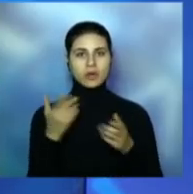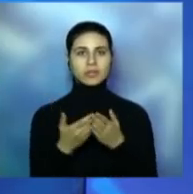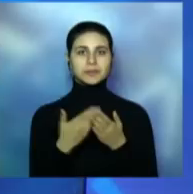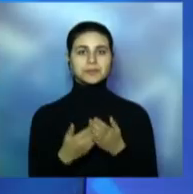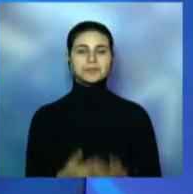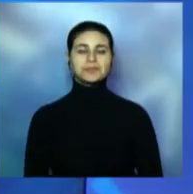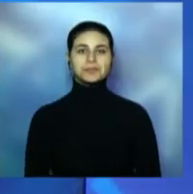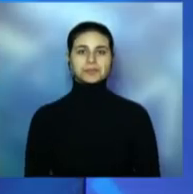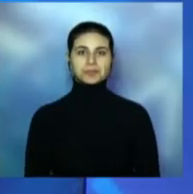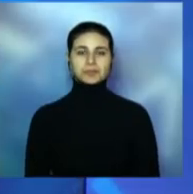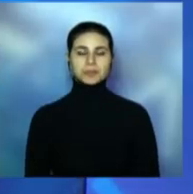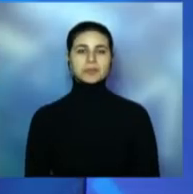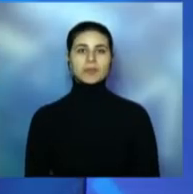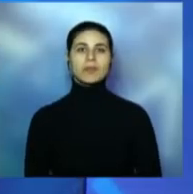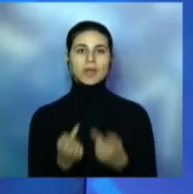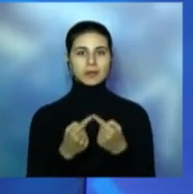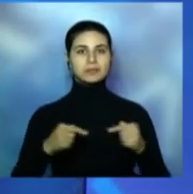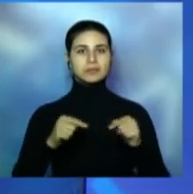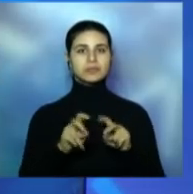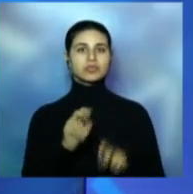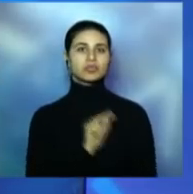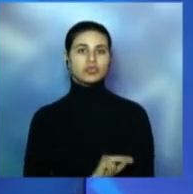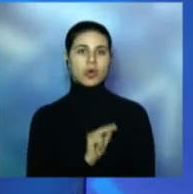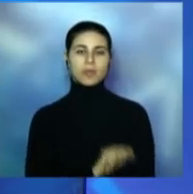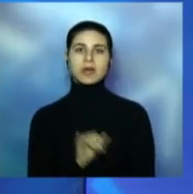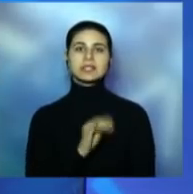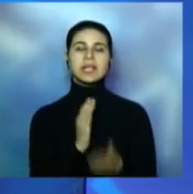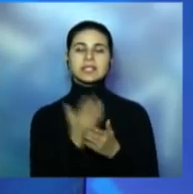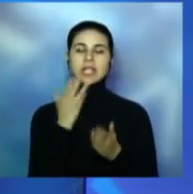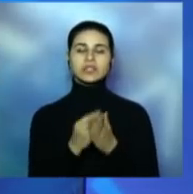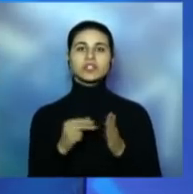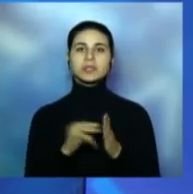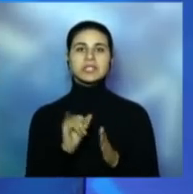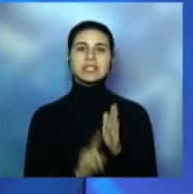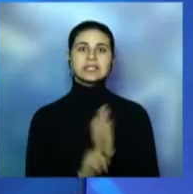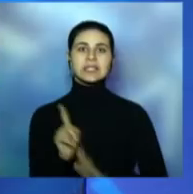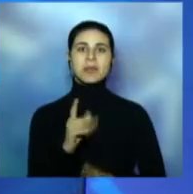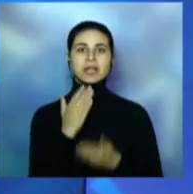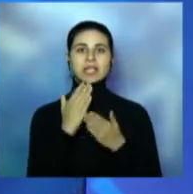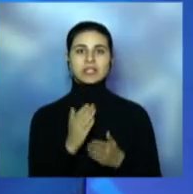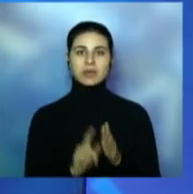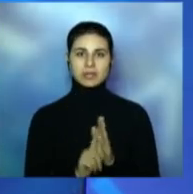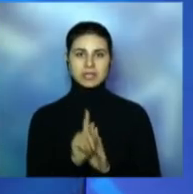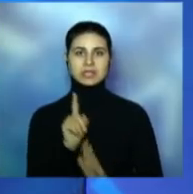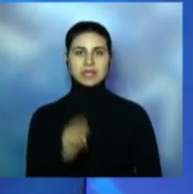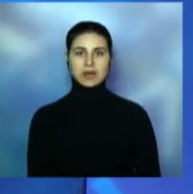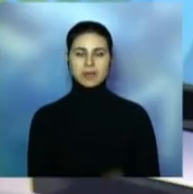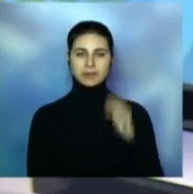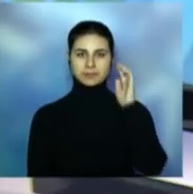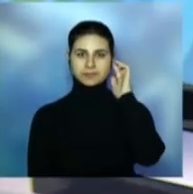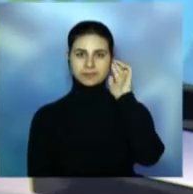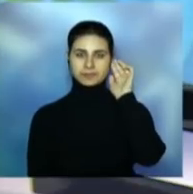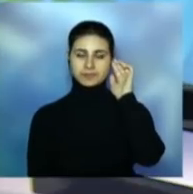მაგალითად პროფესიულ წრეში, აი სად არის თვითშეფასება, სად იწყება და რა კითხვებით? ძალიან ადრეულ